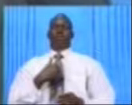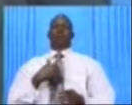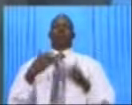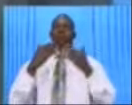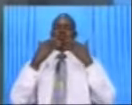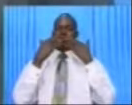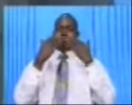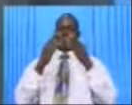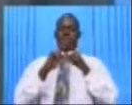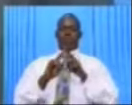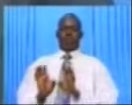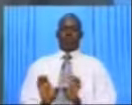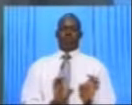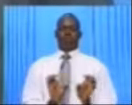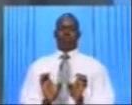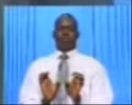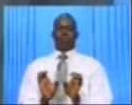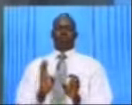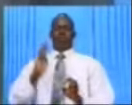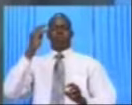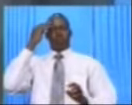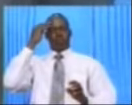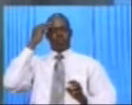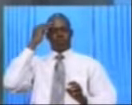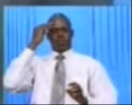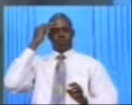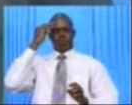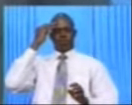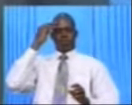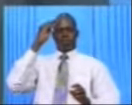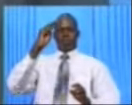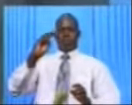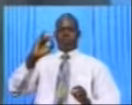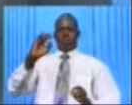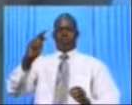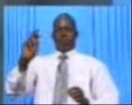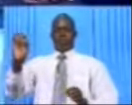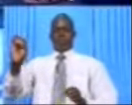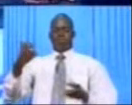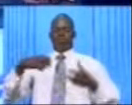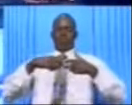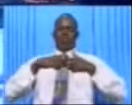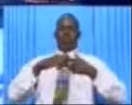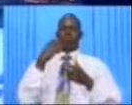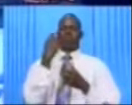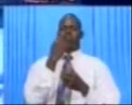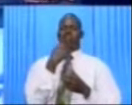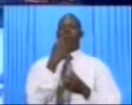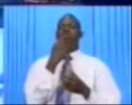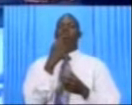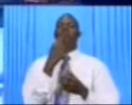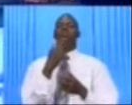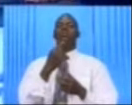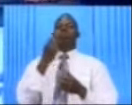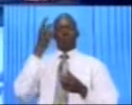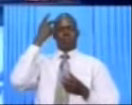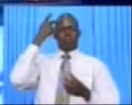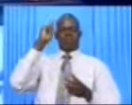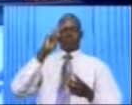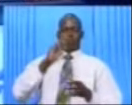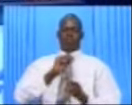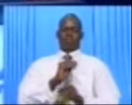un remerciement à faire au ministre des Mines et de l'Énergie, qui parraine cette